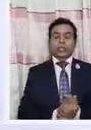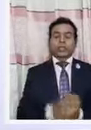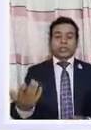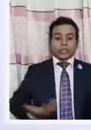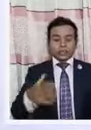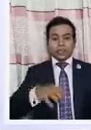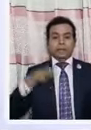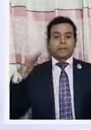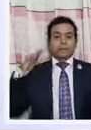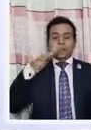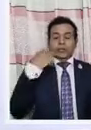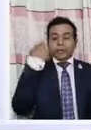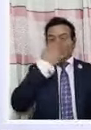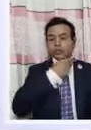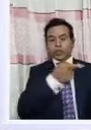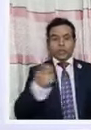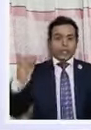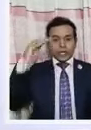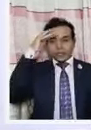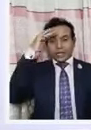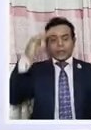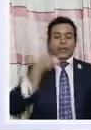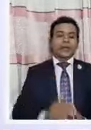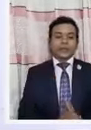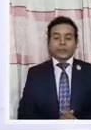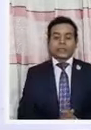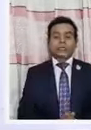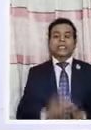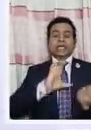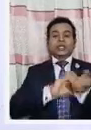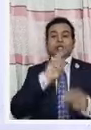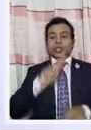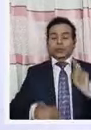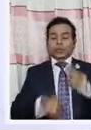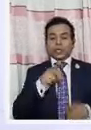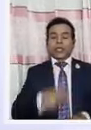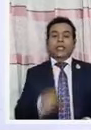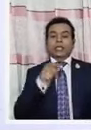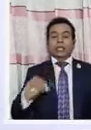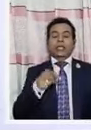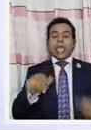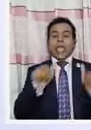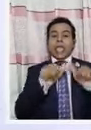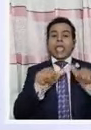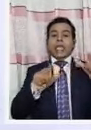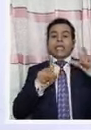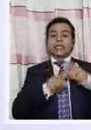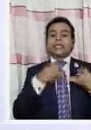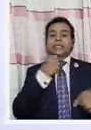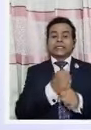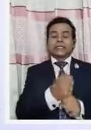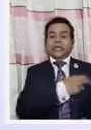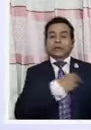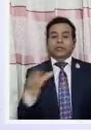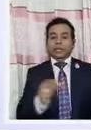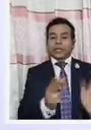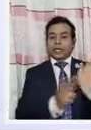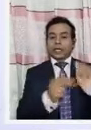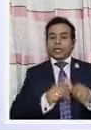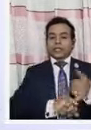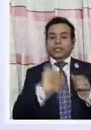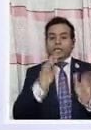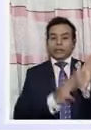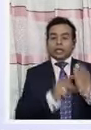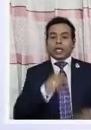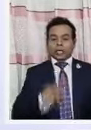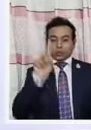প্রিয় সাংবাদিক ভাই ও বোনেরা, সম্মানিত দর্শক শ্রোতাবৃন্দ, দেশবাসী এবং প্রবাসী ভাই ও বোনেরা, আসসালামু আলাইকুম। স্বাস্থ্য